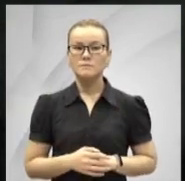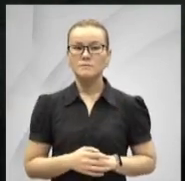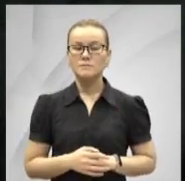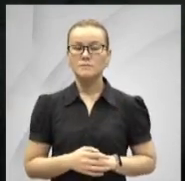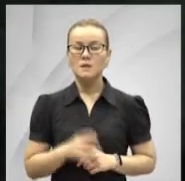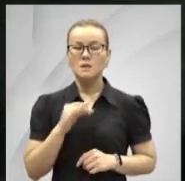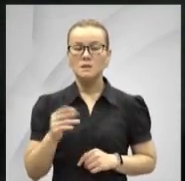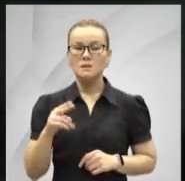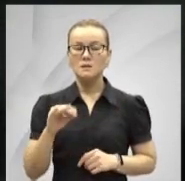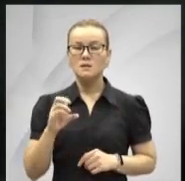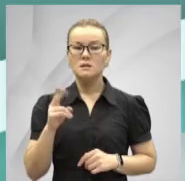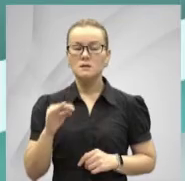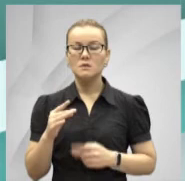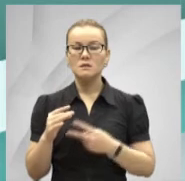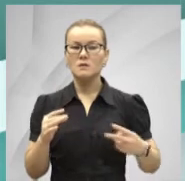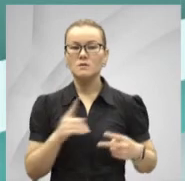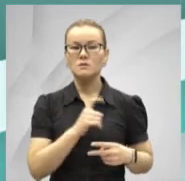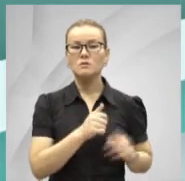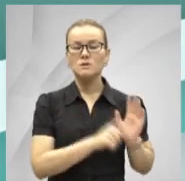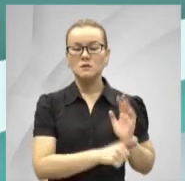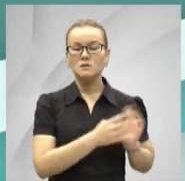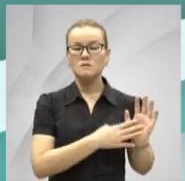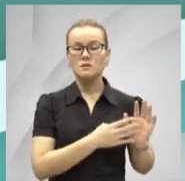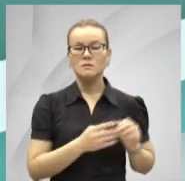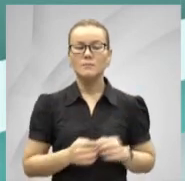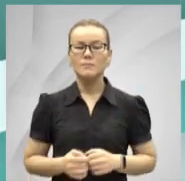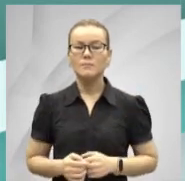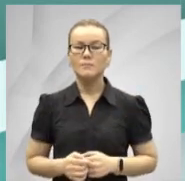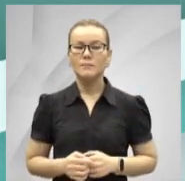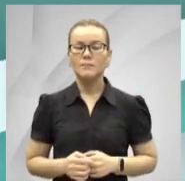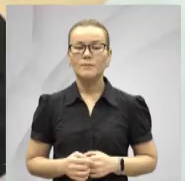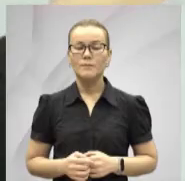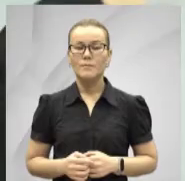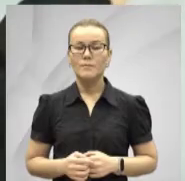И дискриминант у нас равен 169.